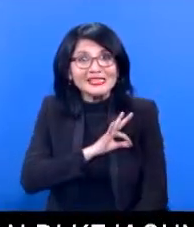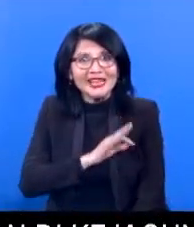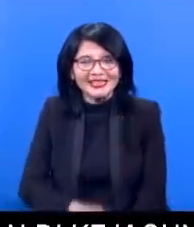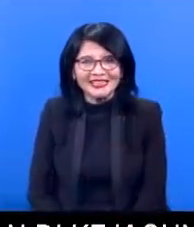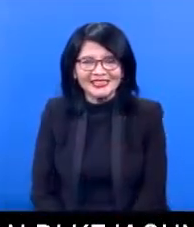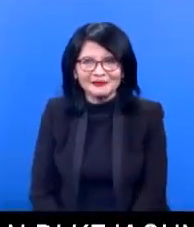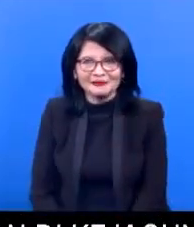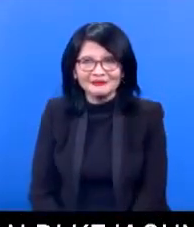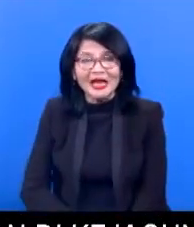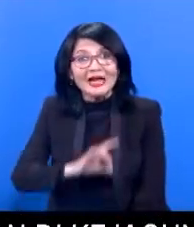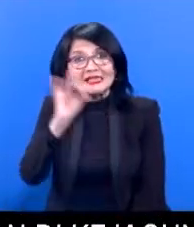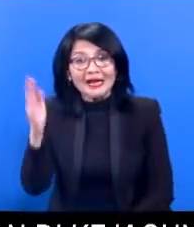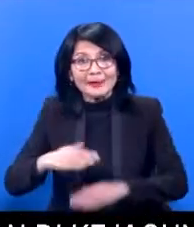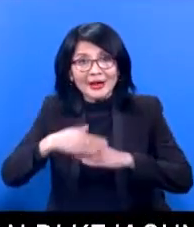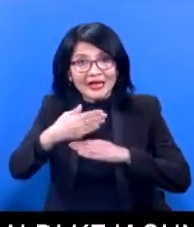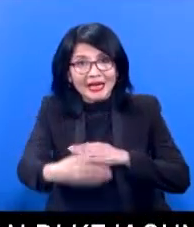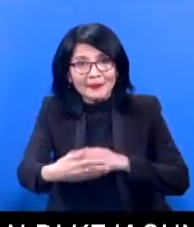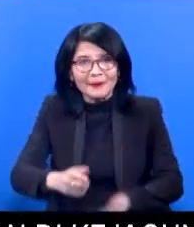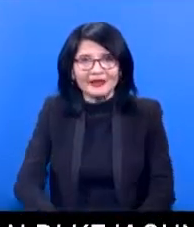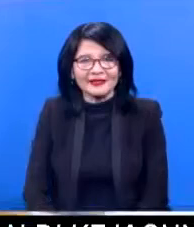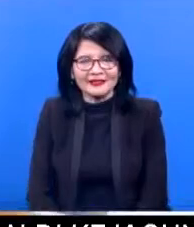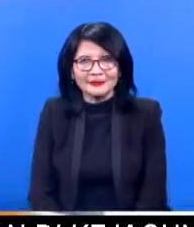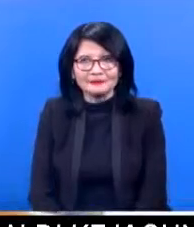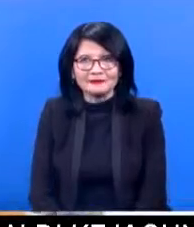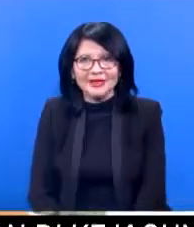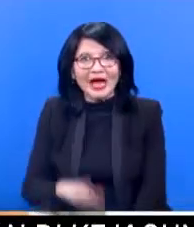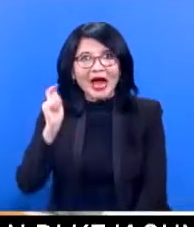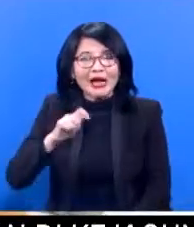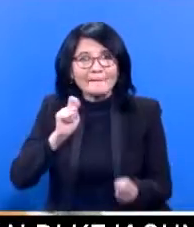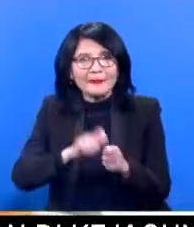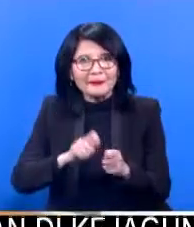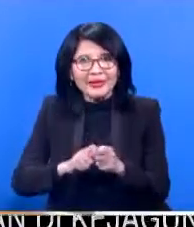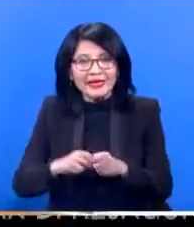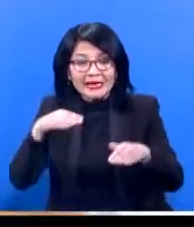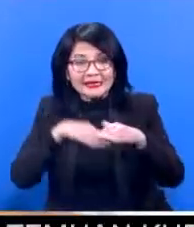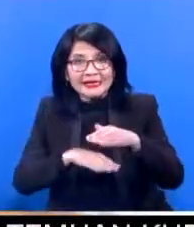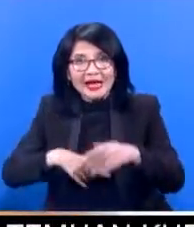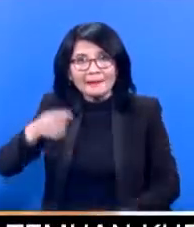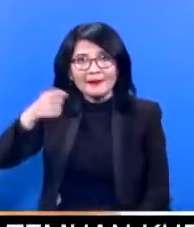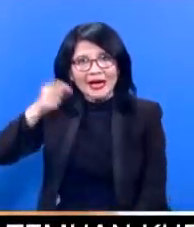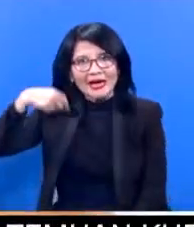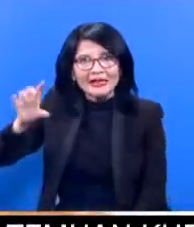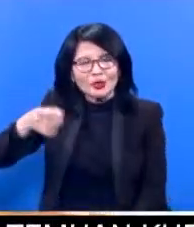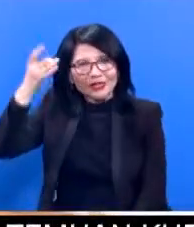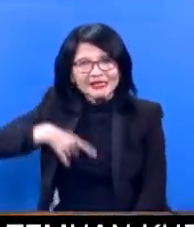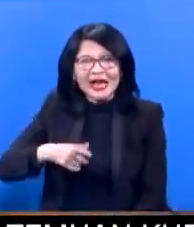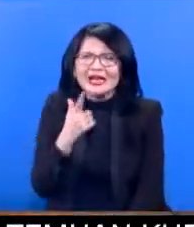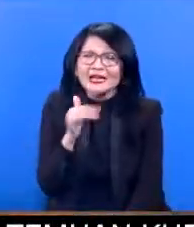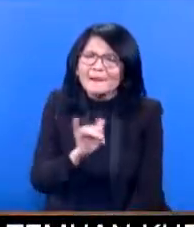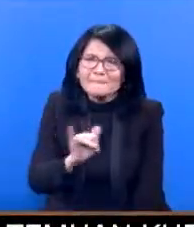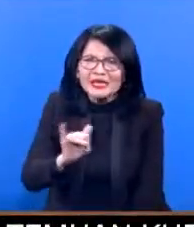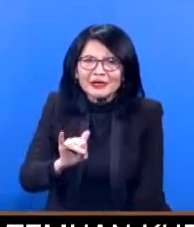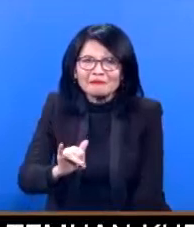tidak hanya di bagian depan pemerintah Desa Bojong juga akan merenovasi interior kantor desa agar semakin mirip